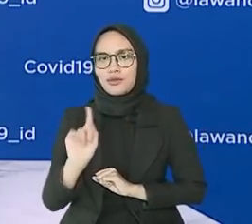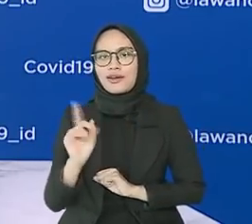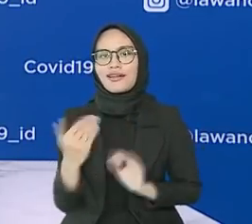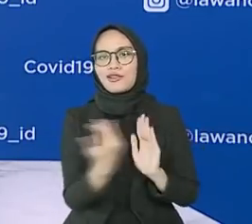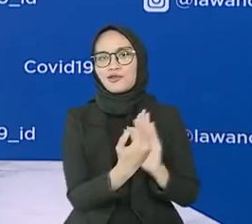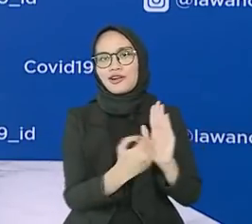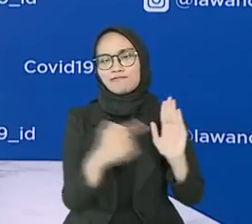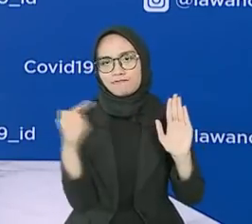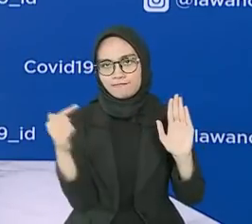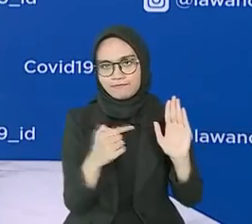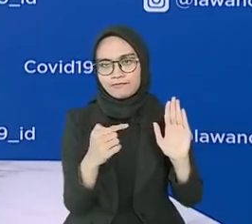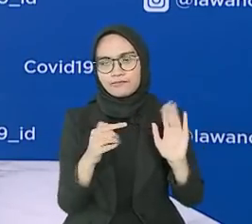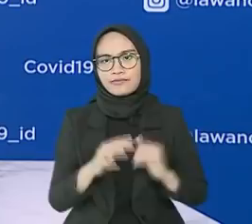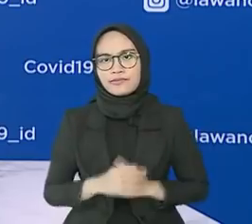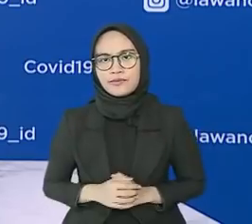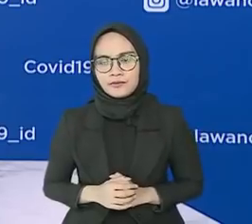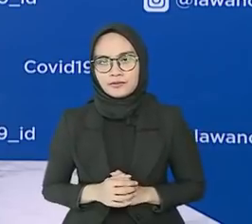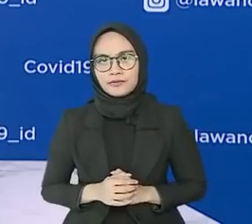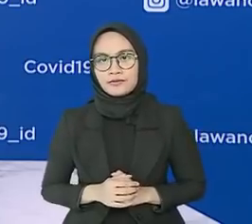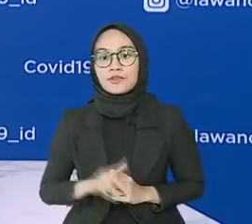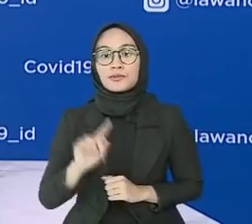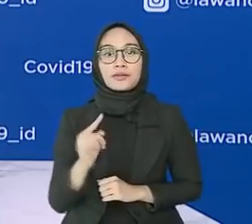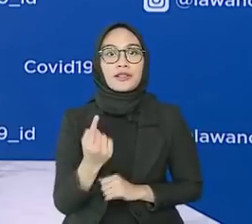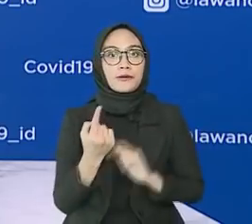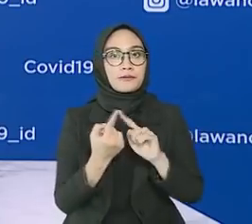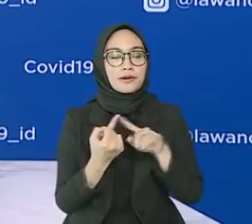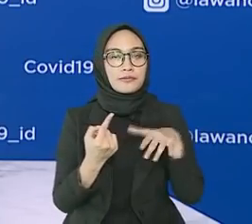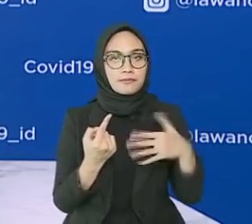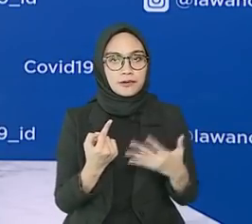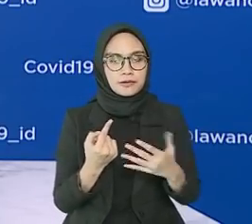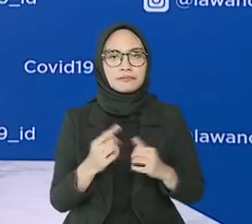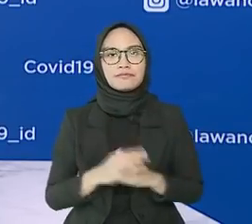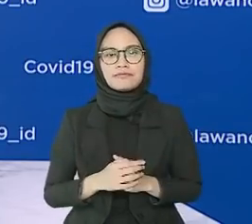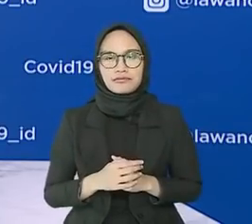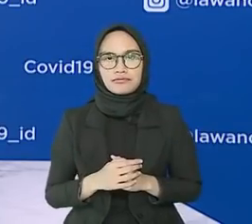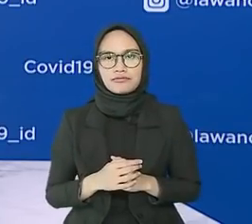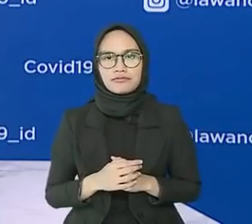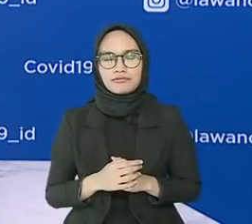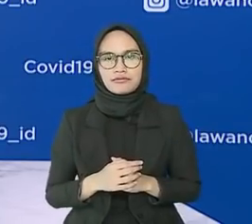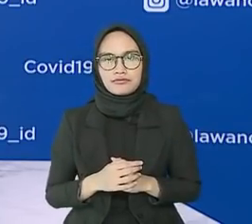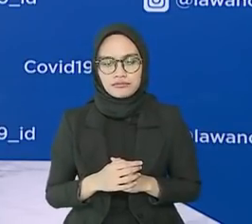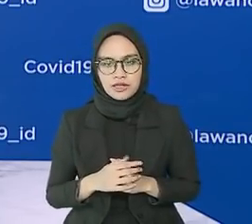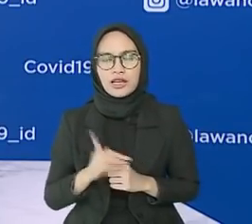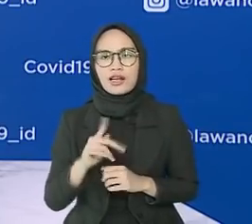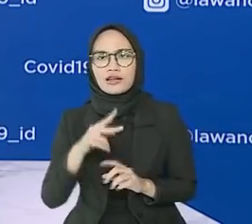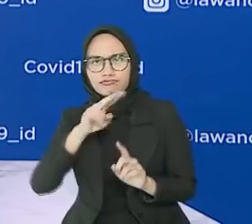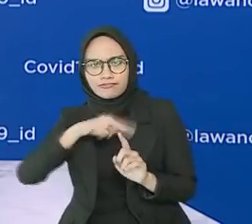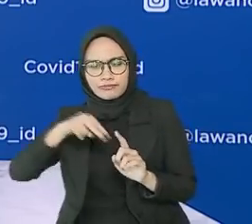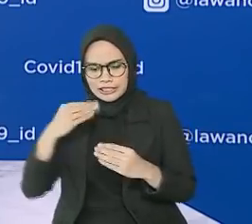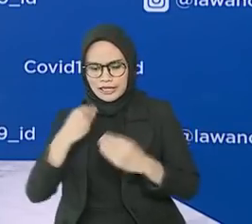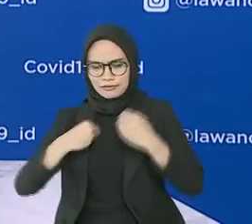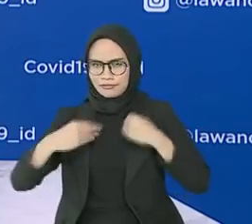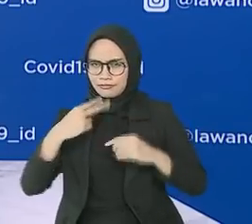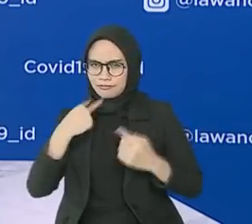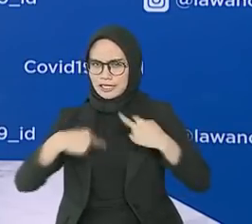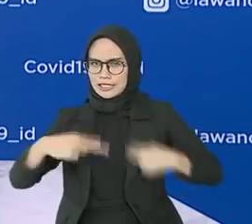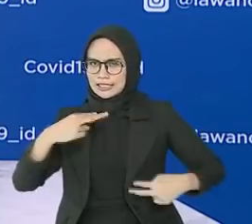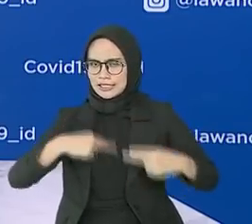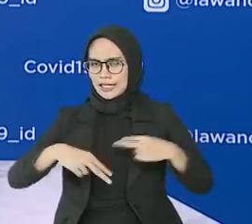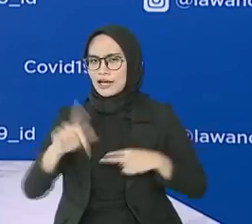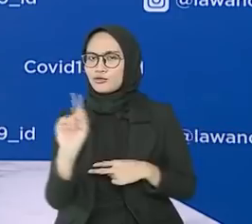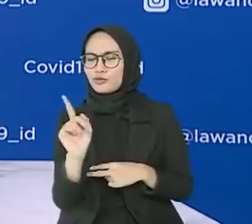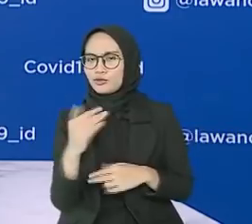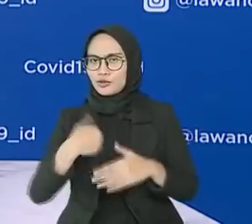adendumnya dengan rincian tahapan. Yang pertama, pemeriksaan persyaratan dan screening kesehatan dasar di pintu